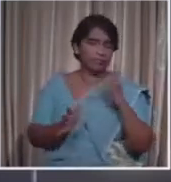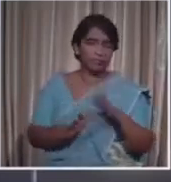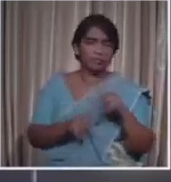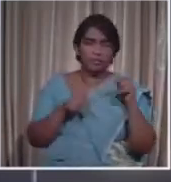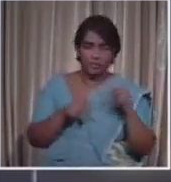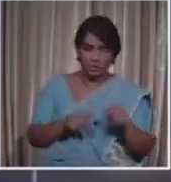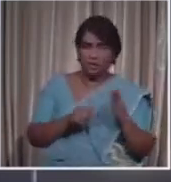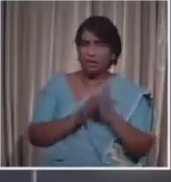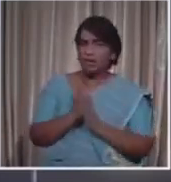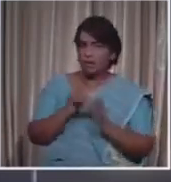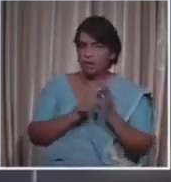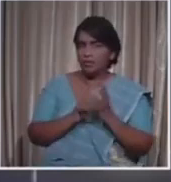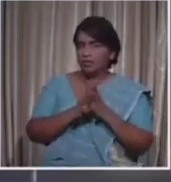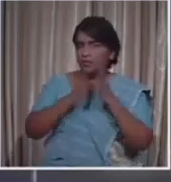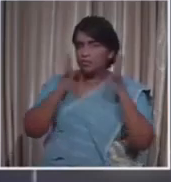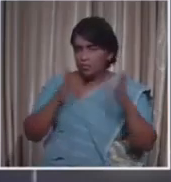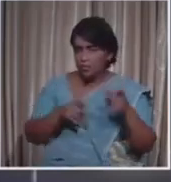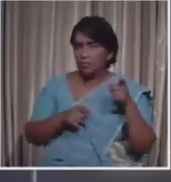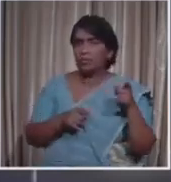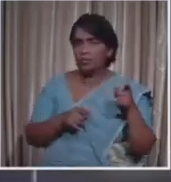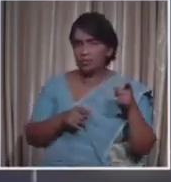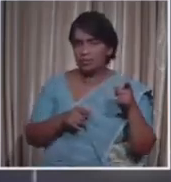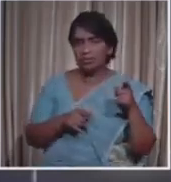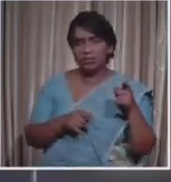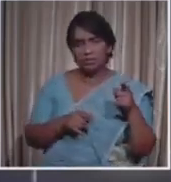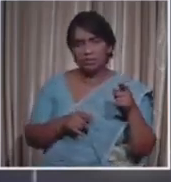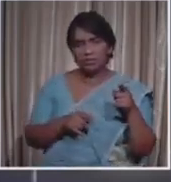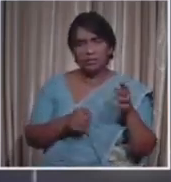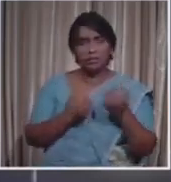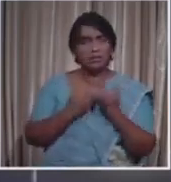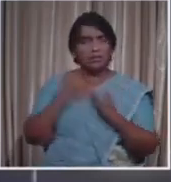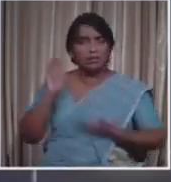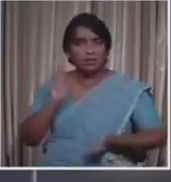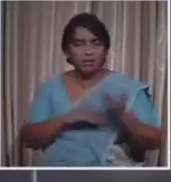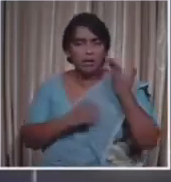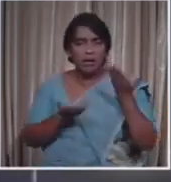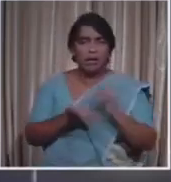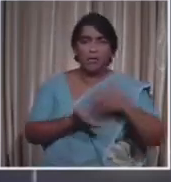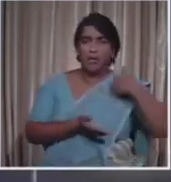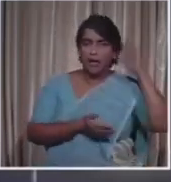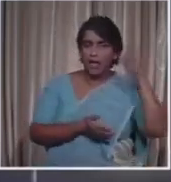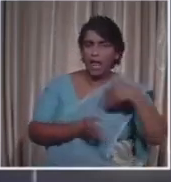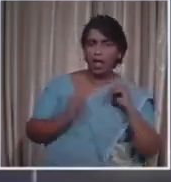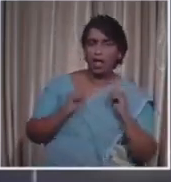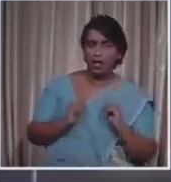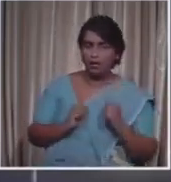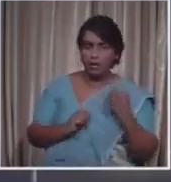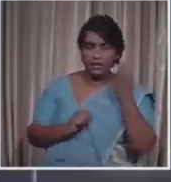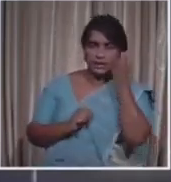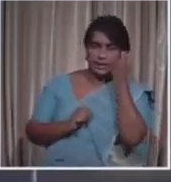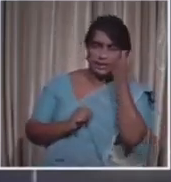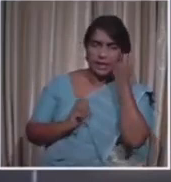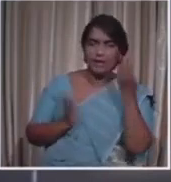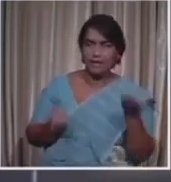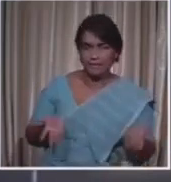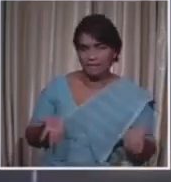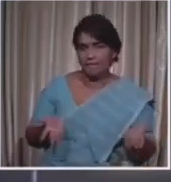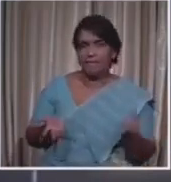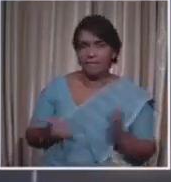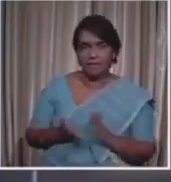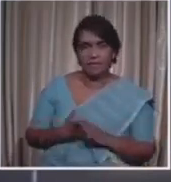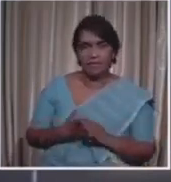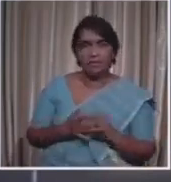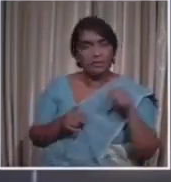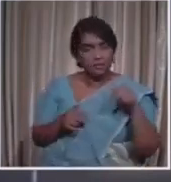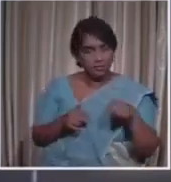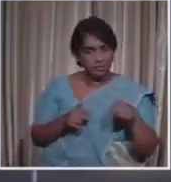මං හිතනවා මේ මන්ත්‍රීවරු ගොඩකට වුණත් ගමනක් ගියොත් කොහොමද ආයෙන්නේ කියන විදිහේ චකිත් එක බියක ඉන්නේ. ඉතින් මේ